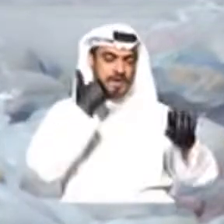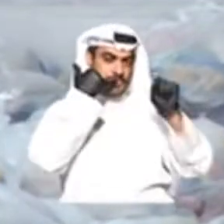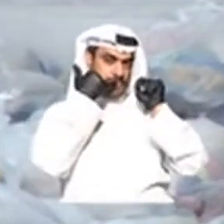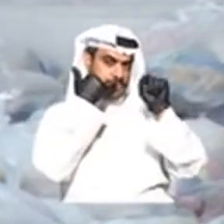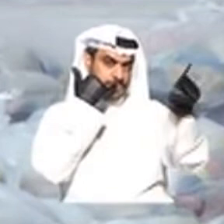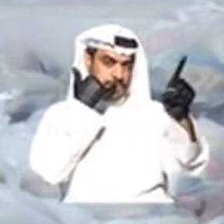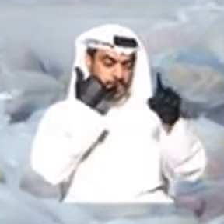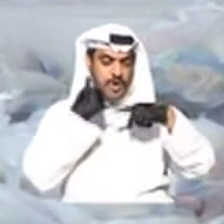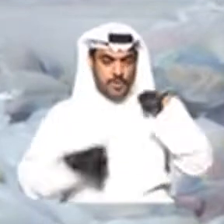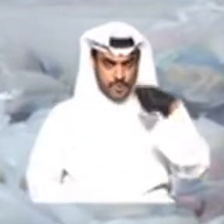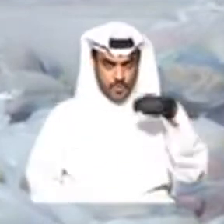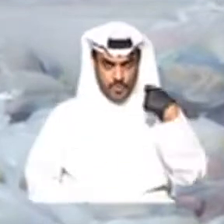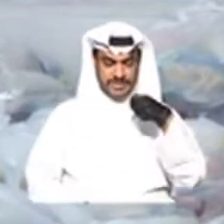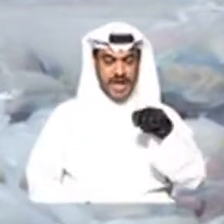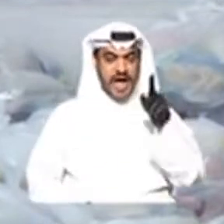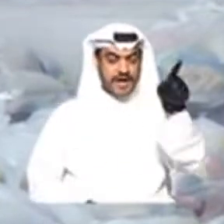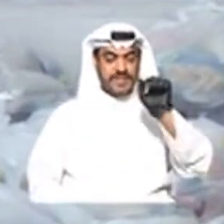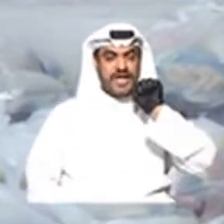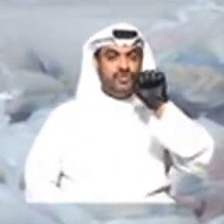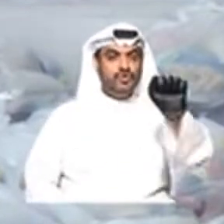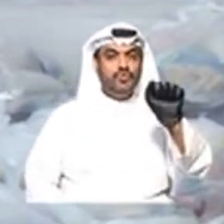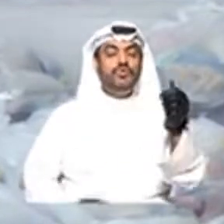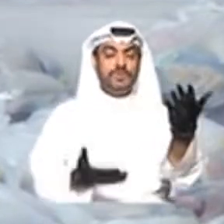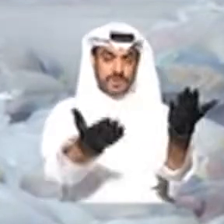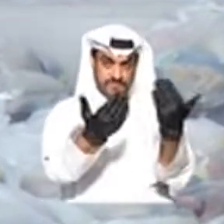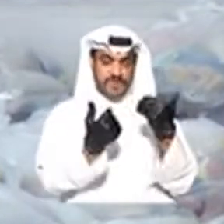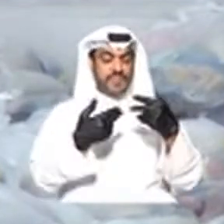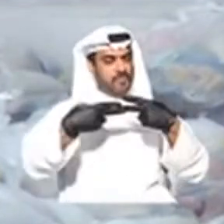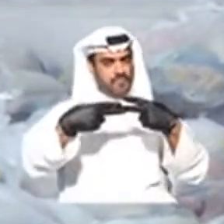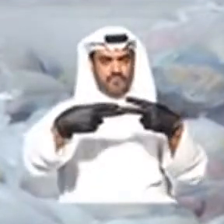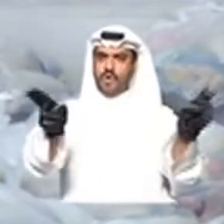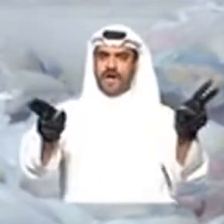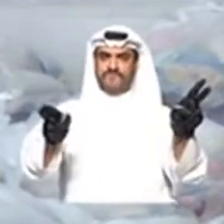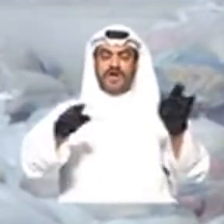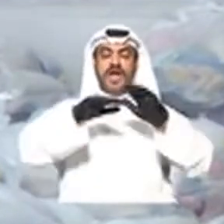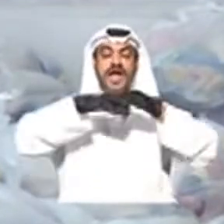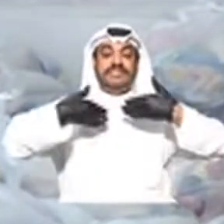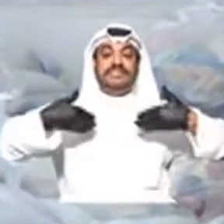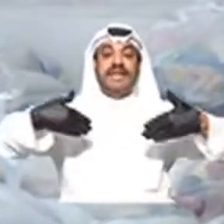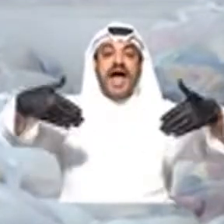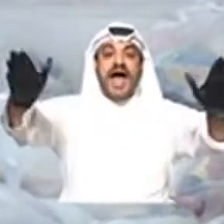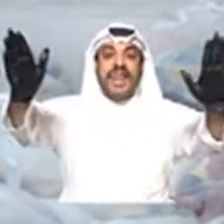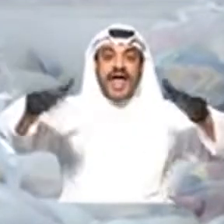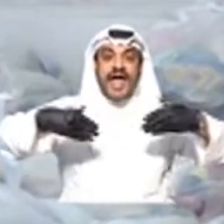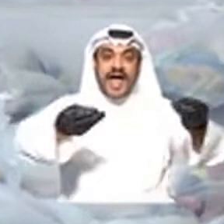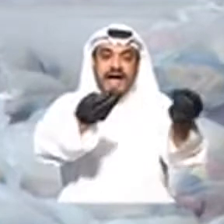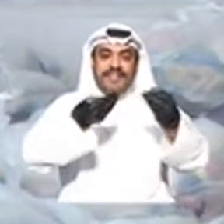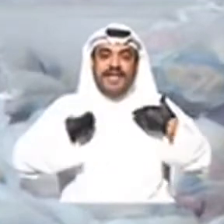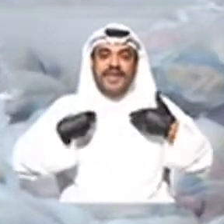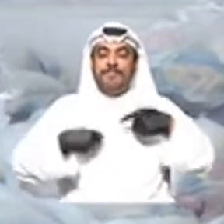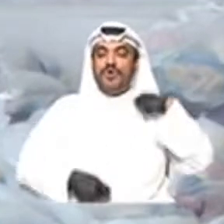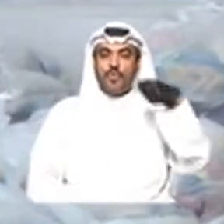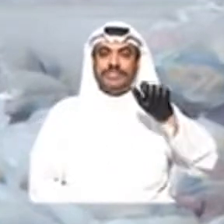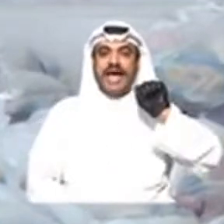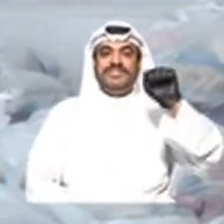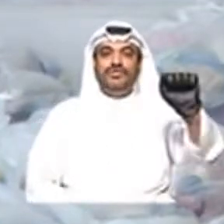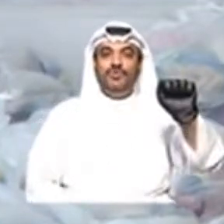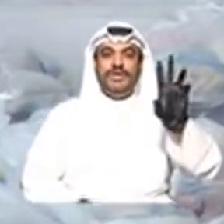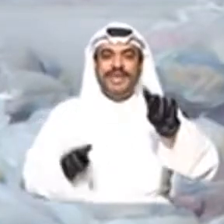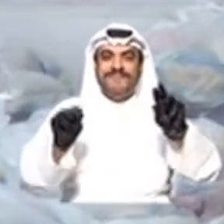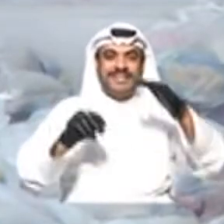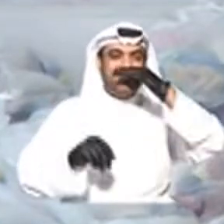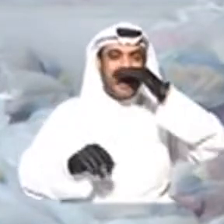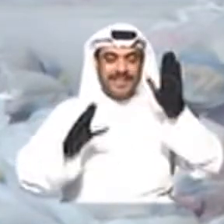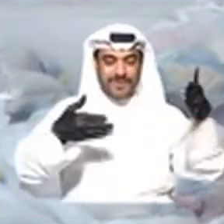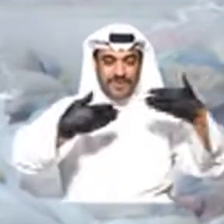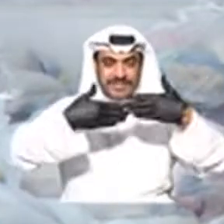للتعاون معها في امكانيه استخدام الصالات للتوزيع، وهنالك خطه للتوزيع للمناطق المحظوره اللي حولي والفروانيه وخيطان